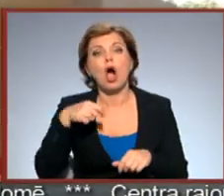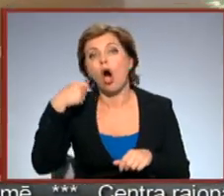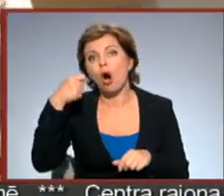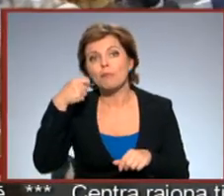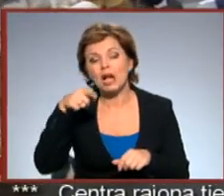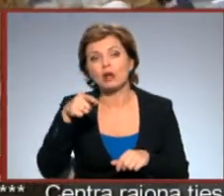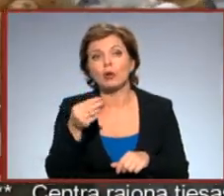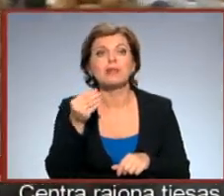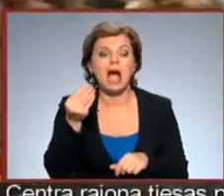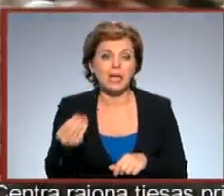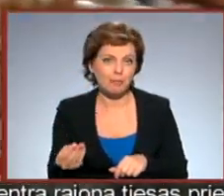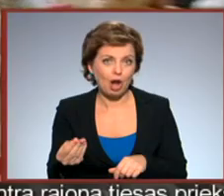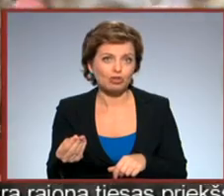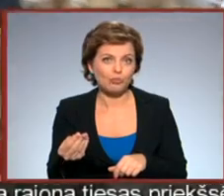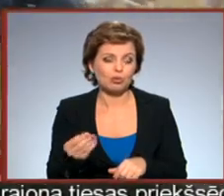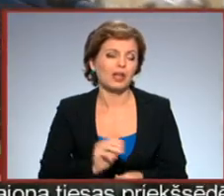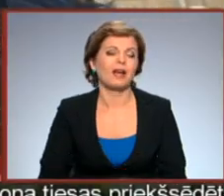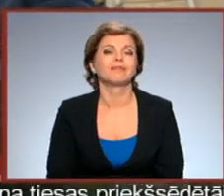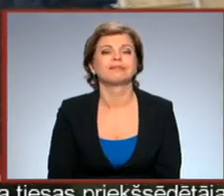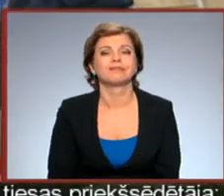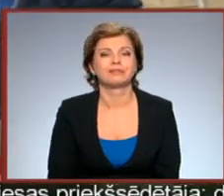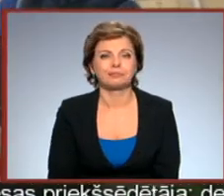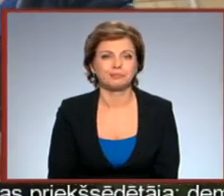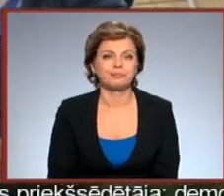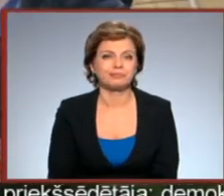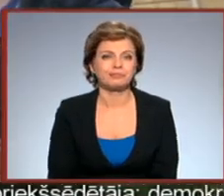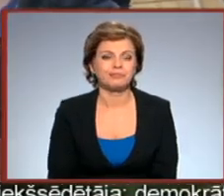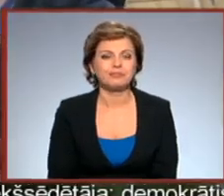arī jāiegāž mutēja. Aija Kīnce, Krišjānis Leitis, Latvijas televīzija.